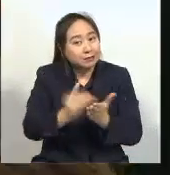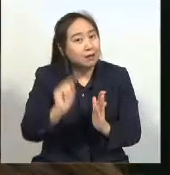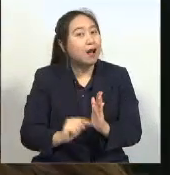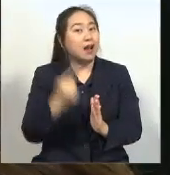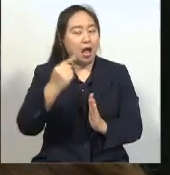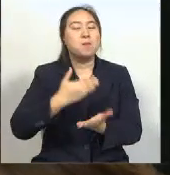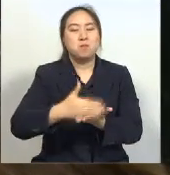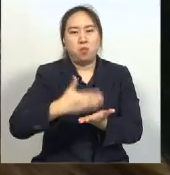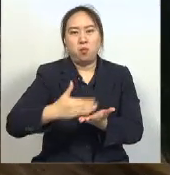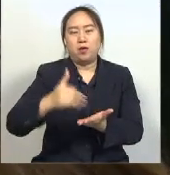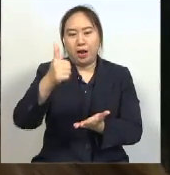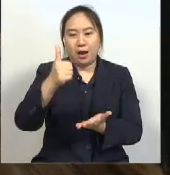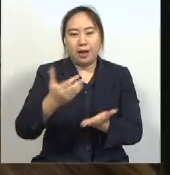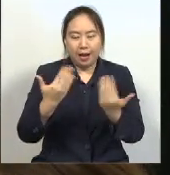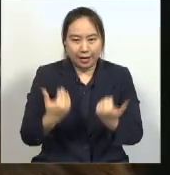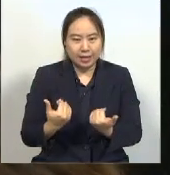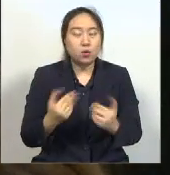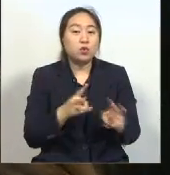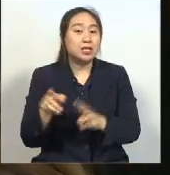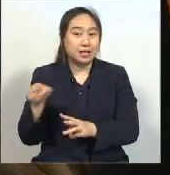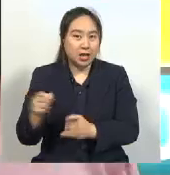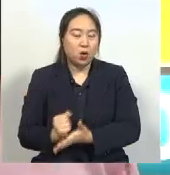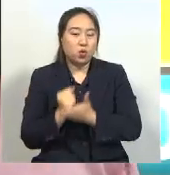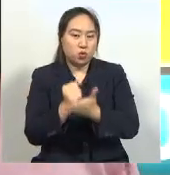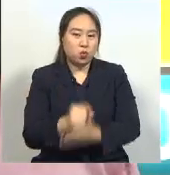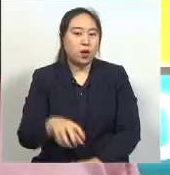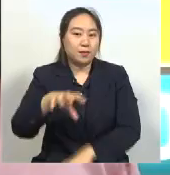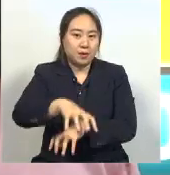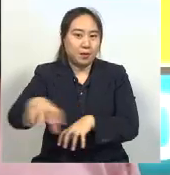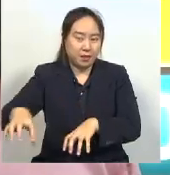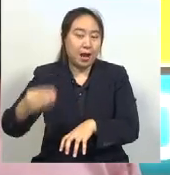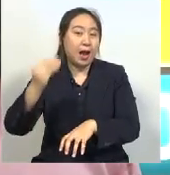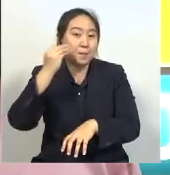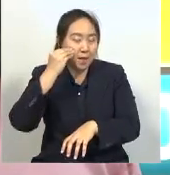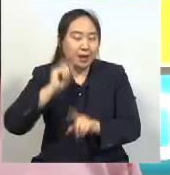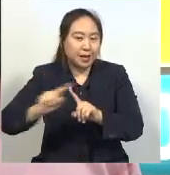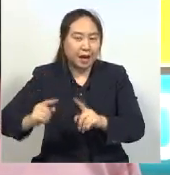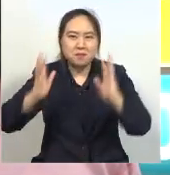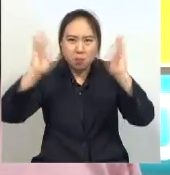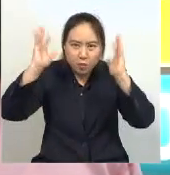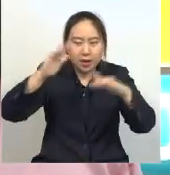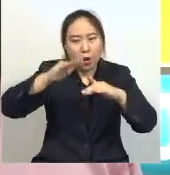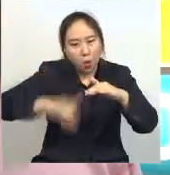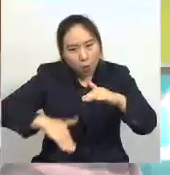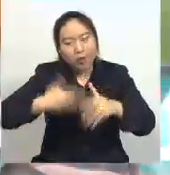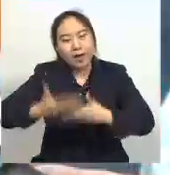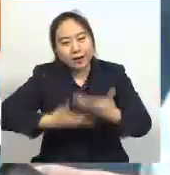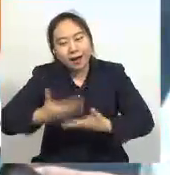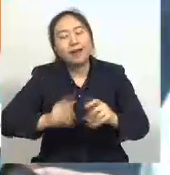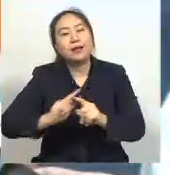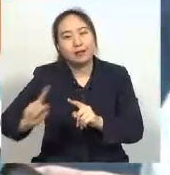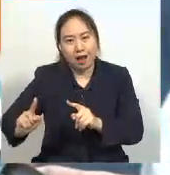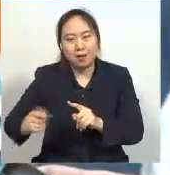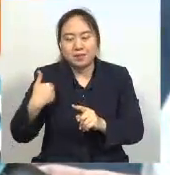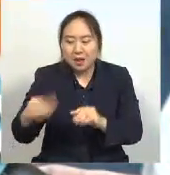มาตรการตัวนี้ออกมาเนี่ยก็เป็นการเร่งให้ผู้ประกอบการเนี่ยลดให้โปรโมชั่นมากยิ่งขึ้นนะครับไม่ว่าจะเป็นส่วนลดการขายนะครับหรือว่าการ